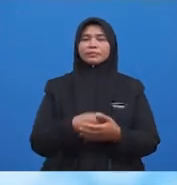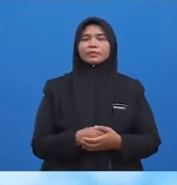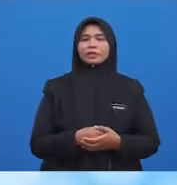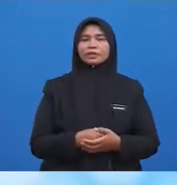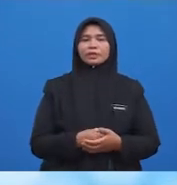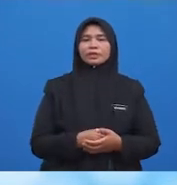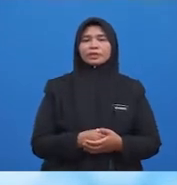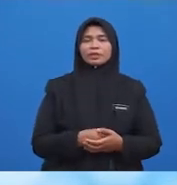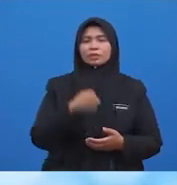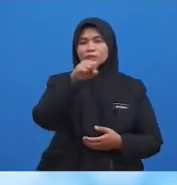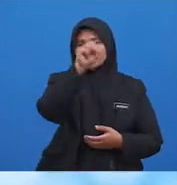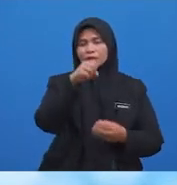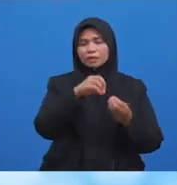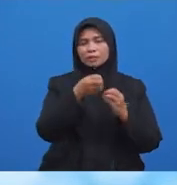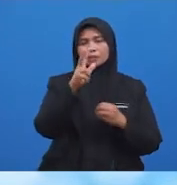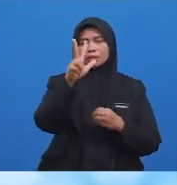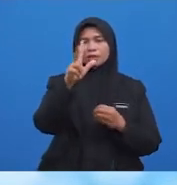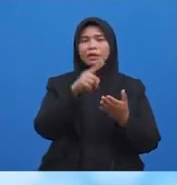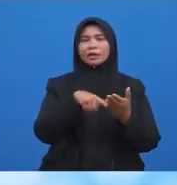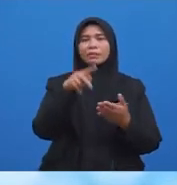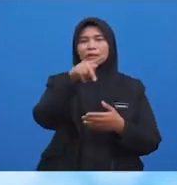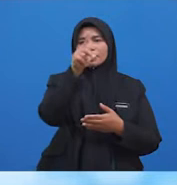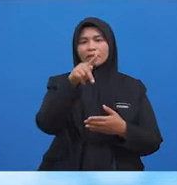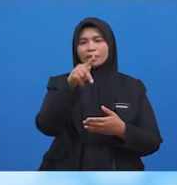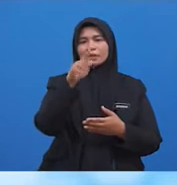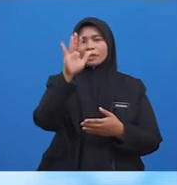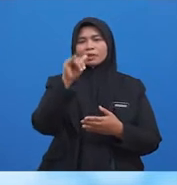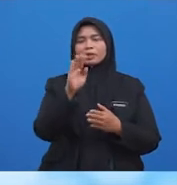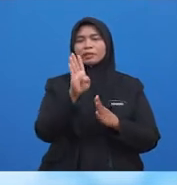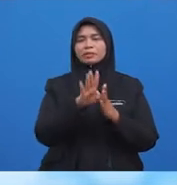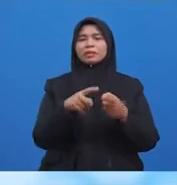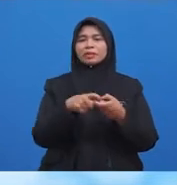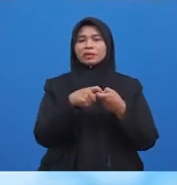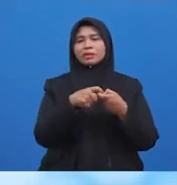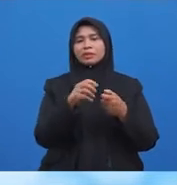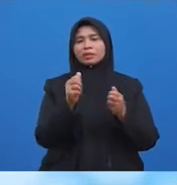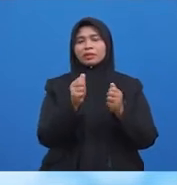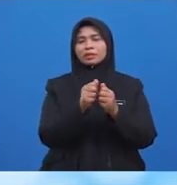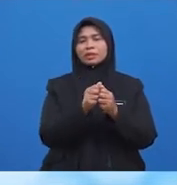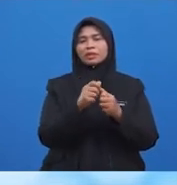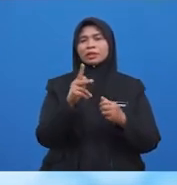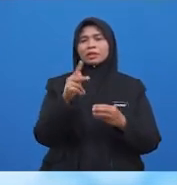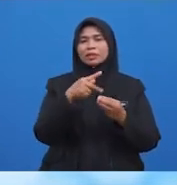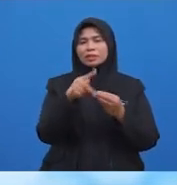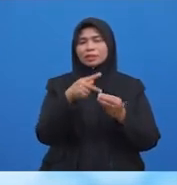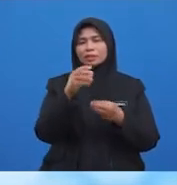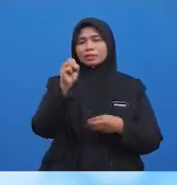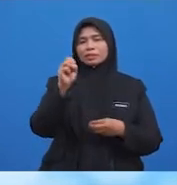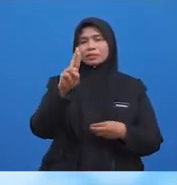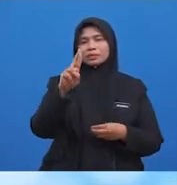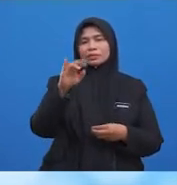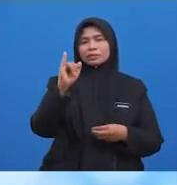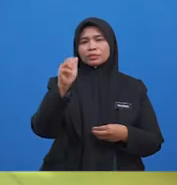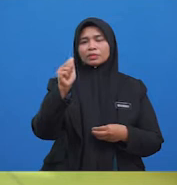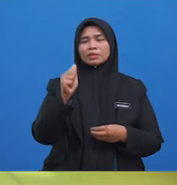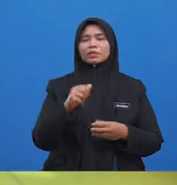soal nomor 3 Apakah fenomena yang berkaitan dengan kita Surya